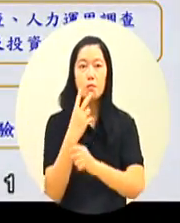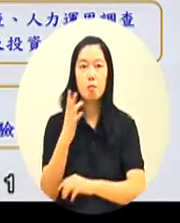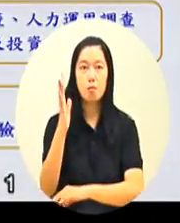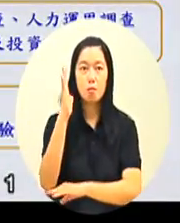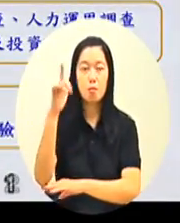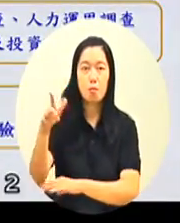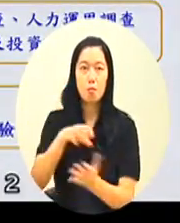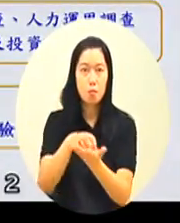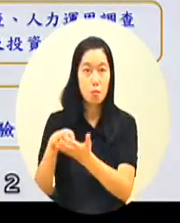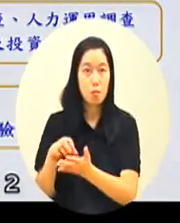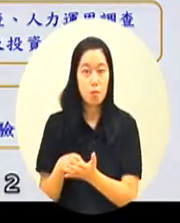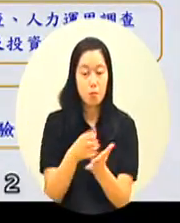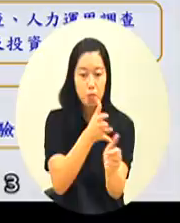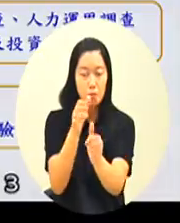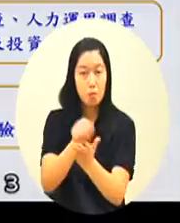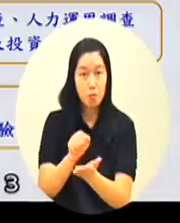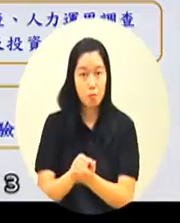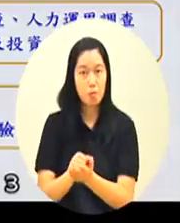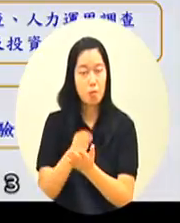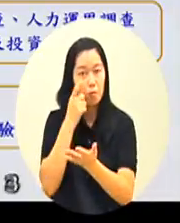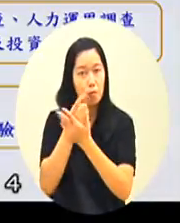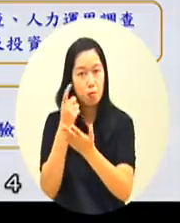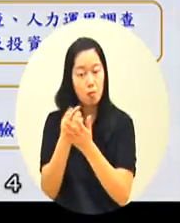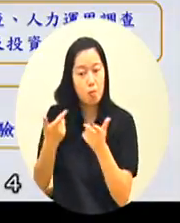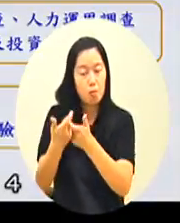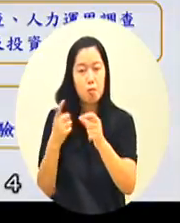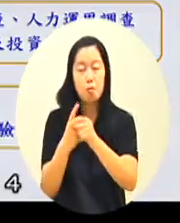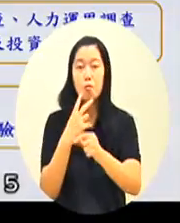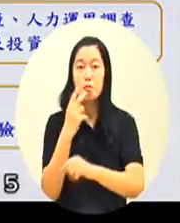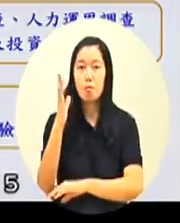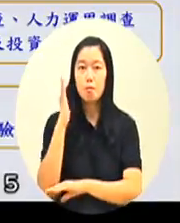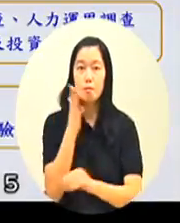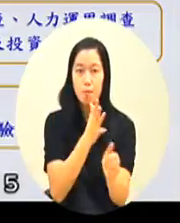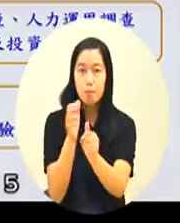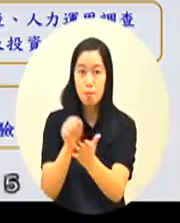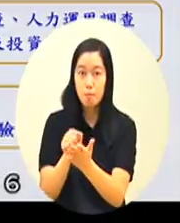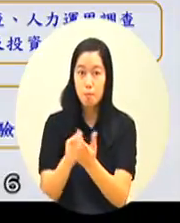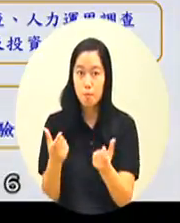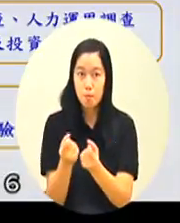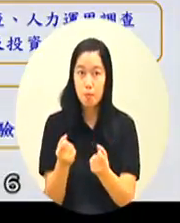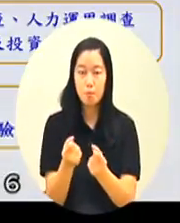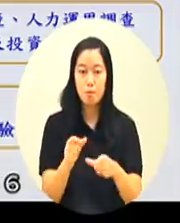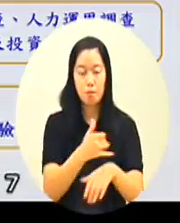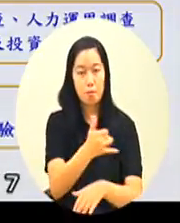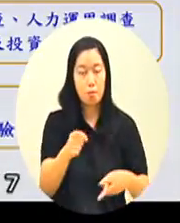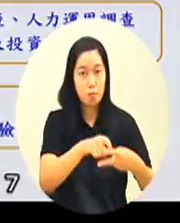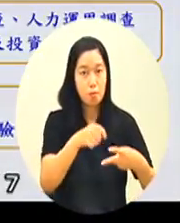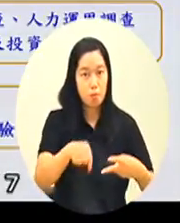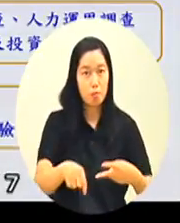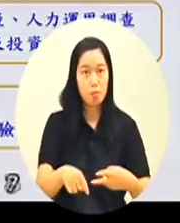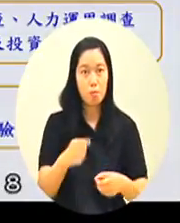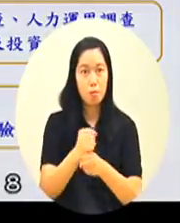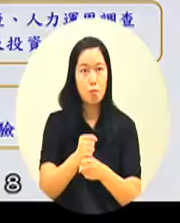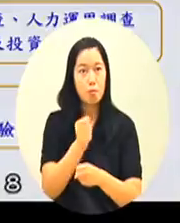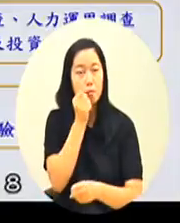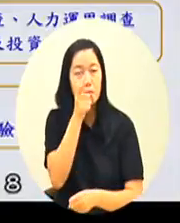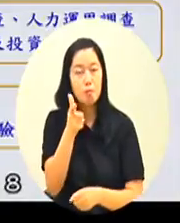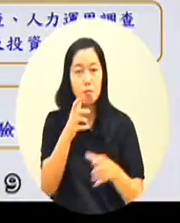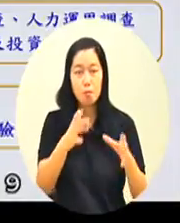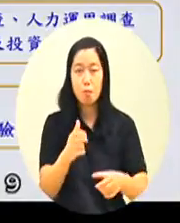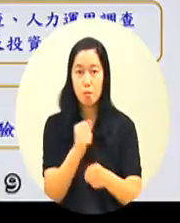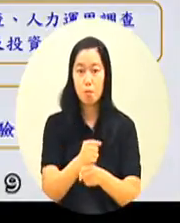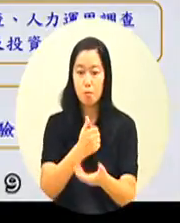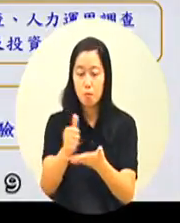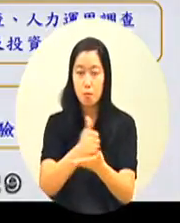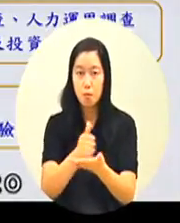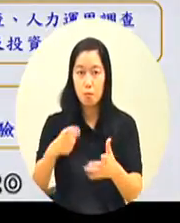计调查，我们有每个月配合中央办理的有受雇员工人力资源，还有半年办理一次的汽车货运，还